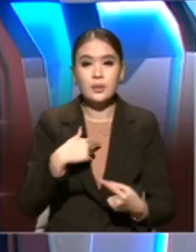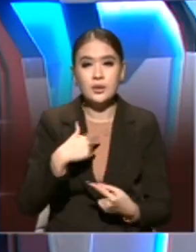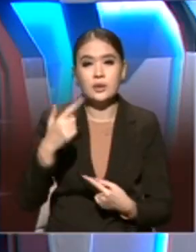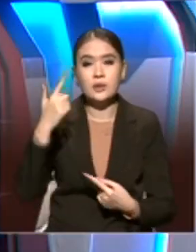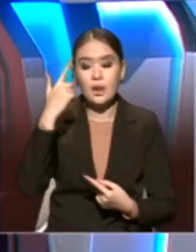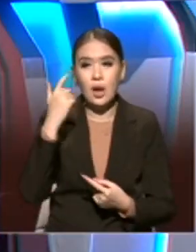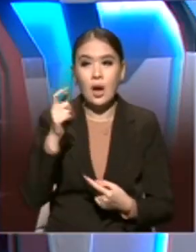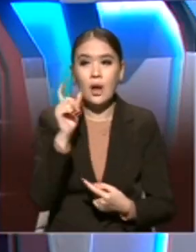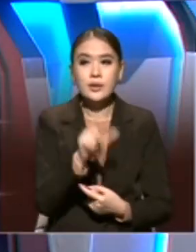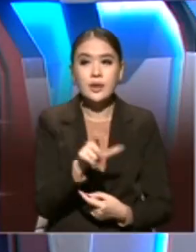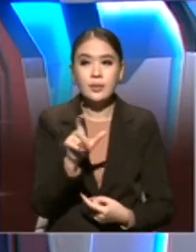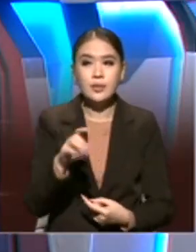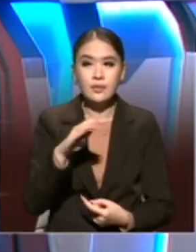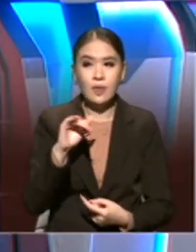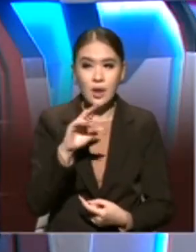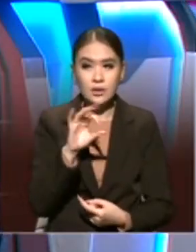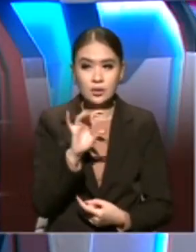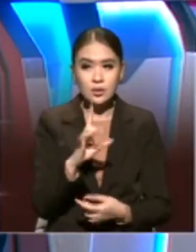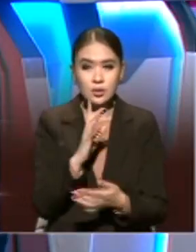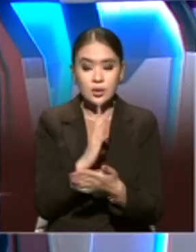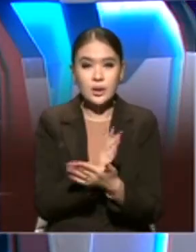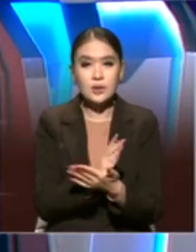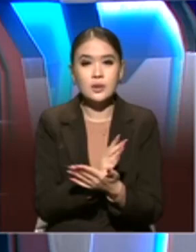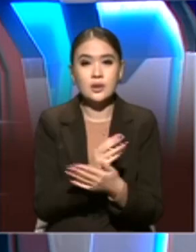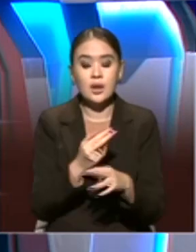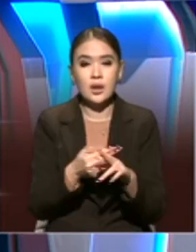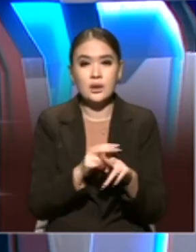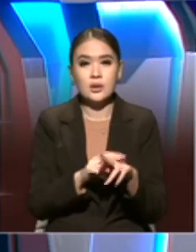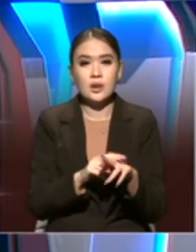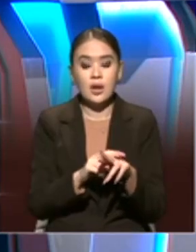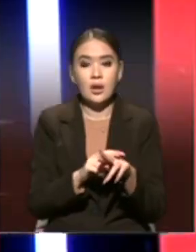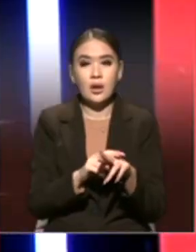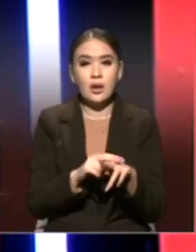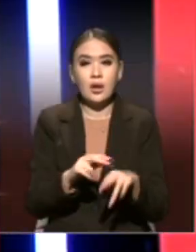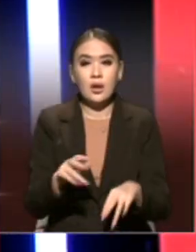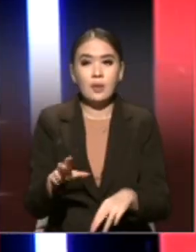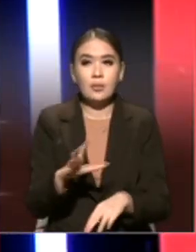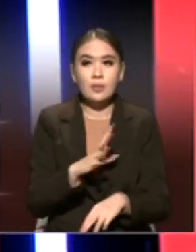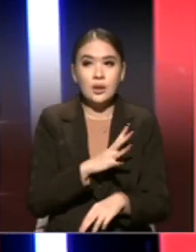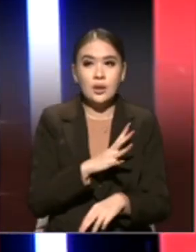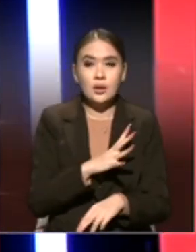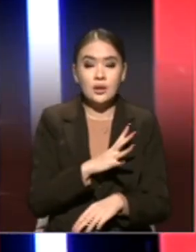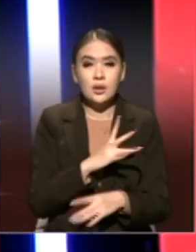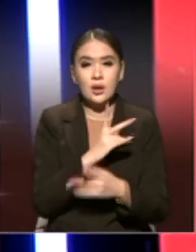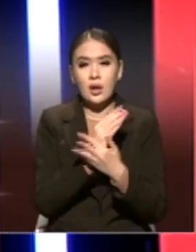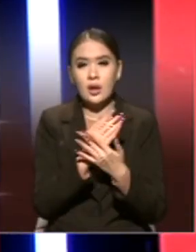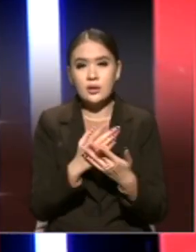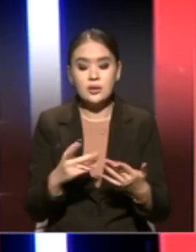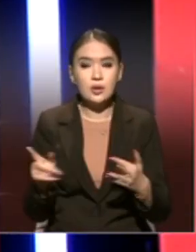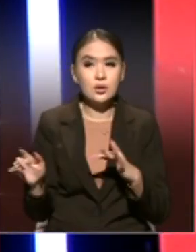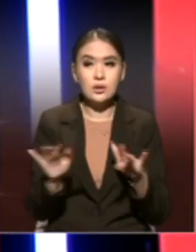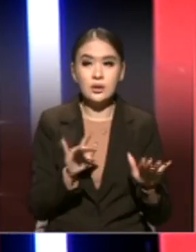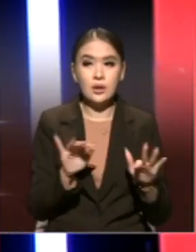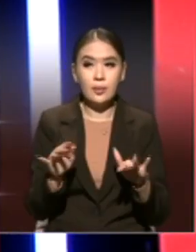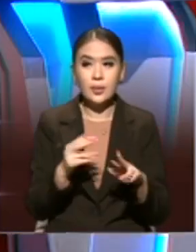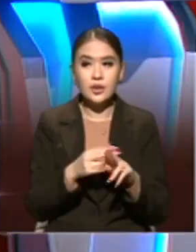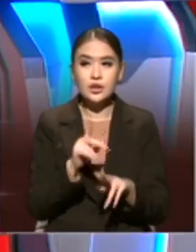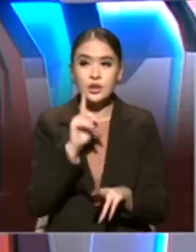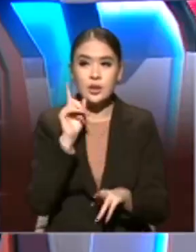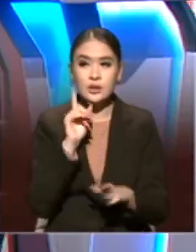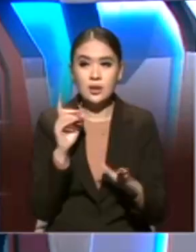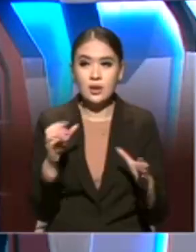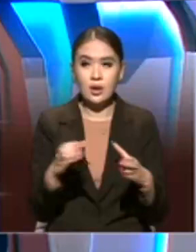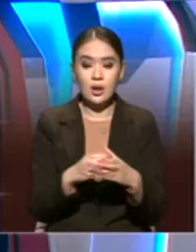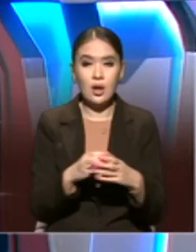бірақ адами фактор бар. Ішінде олардың жаңағыдай бармақ қысты, көз қысты деген сияқты, жаңағыдай басым деген сияқты, жастардың ортасында,